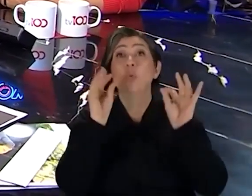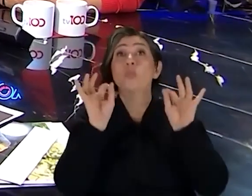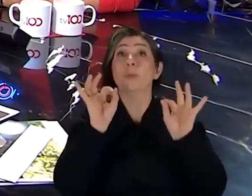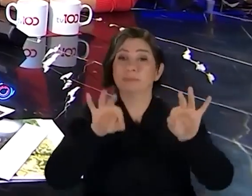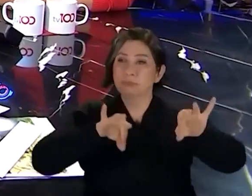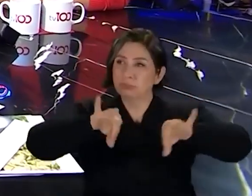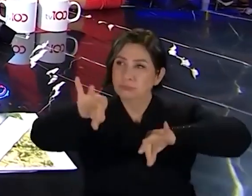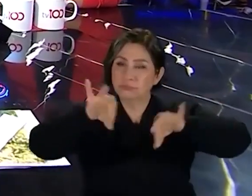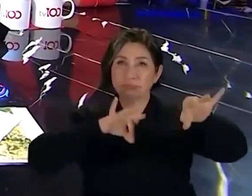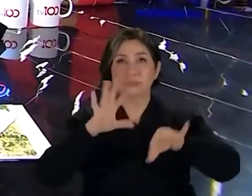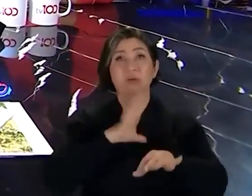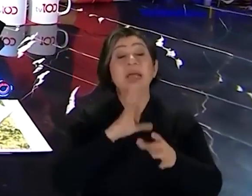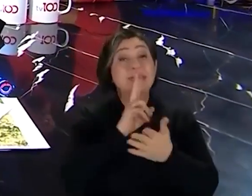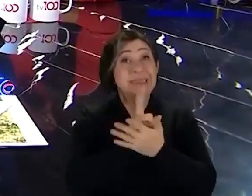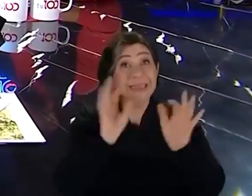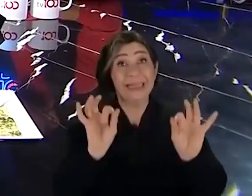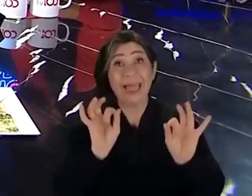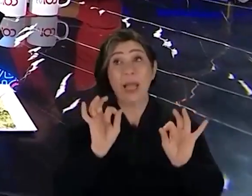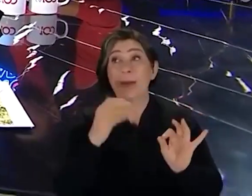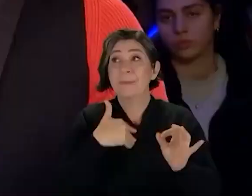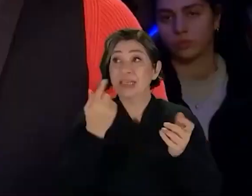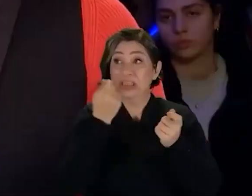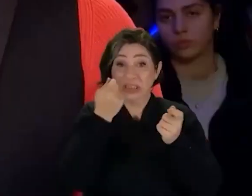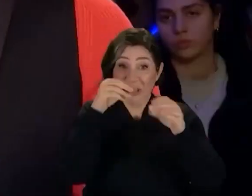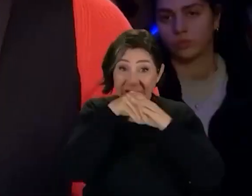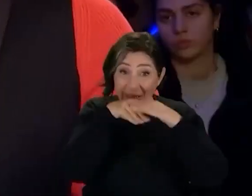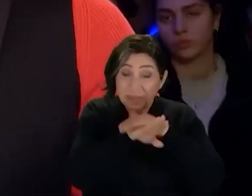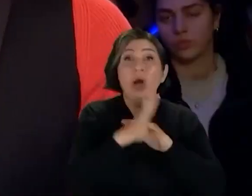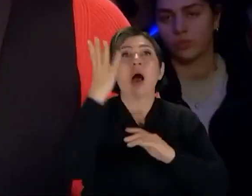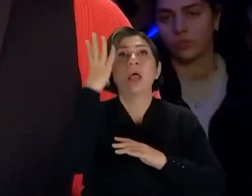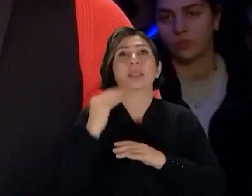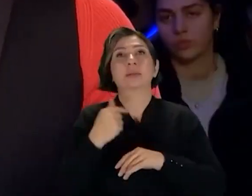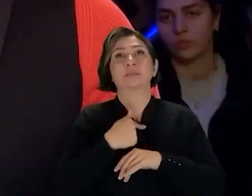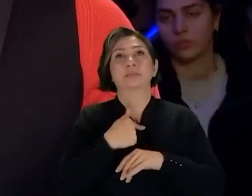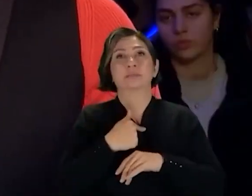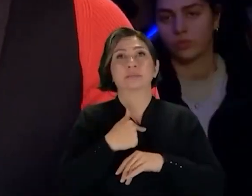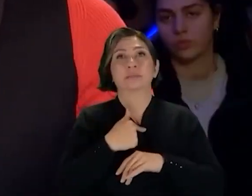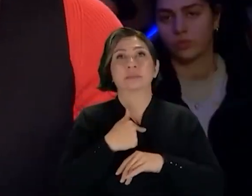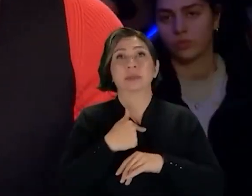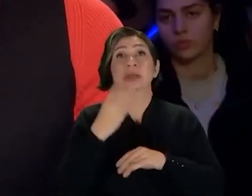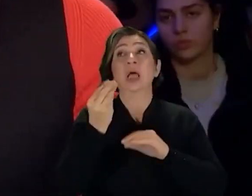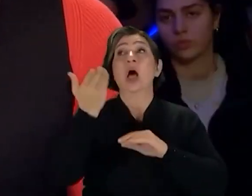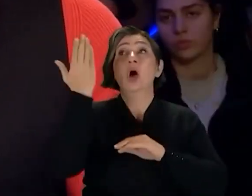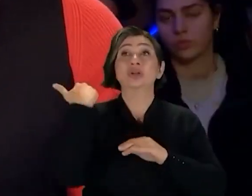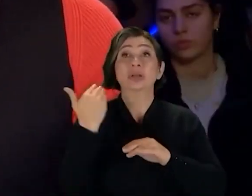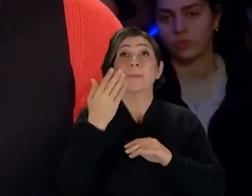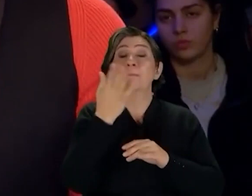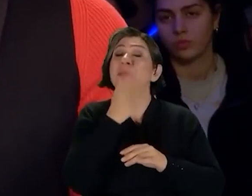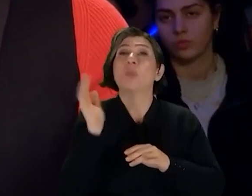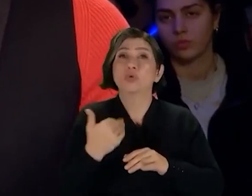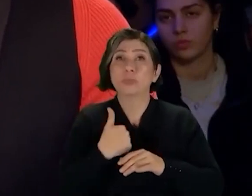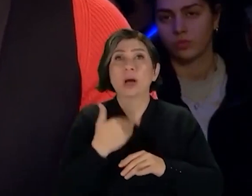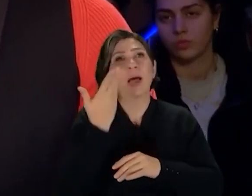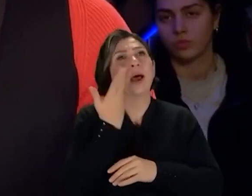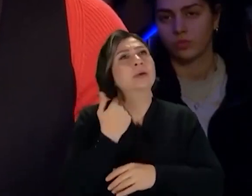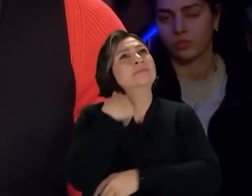strateji var bu yüzden kesinlikle Ama bende de biraz daha işin içerisine girince Anladım O olayı yani daha önceden çok da bir bilgim yoktu